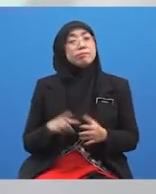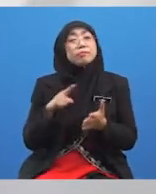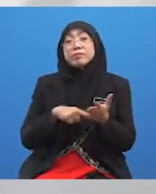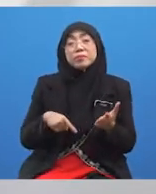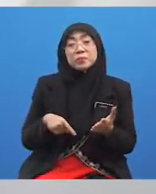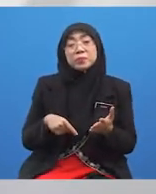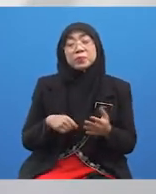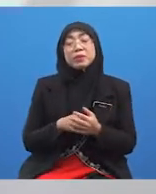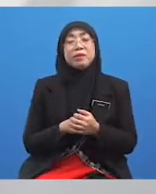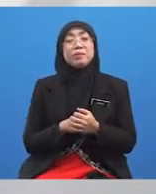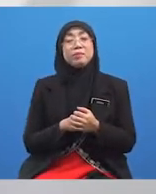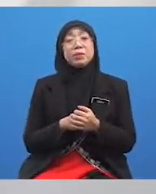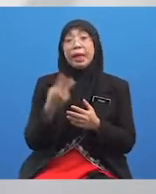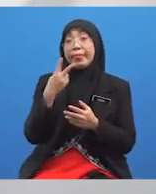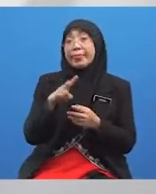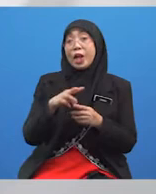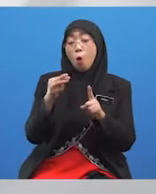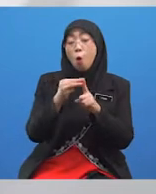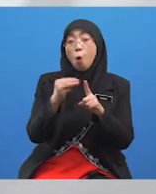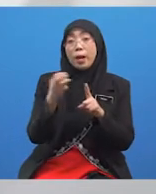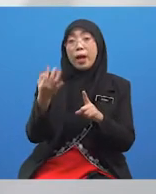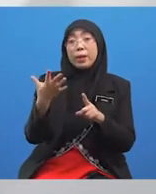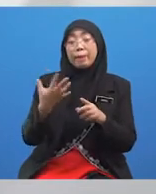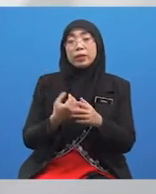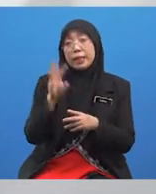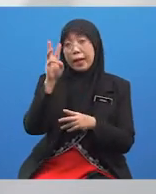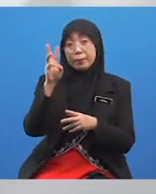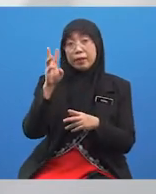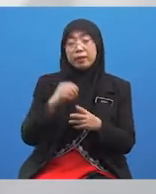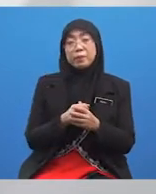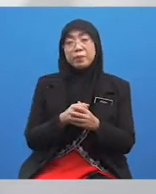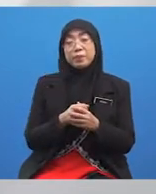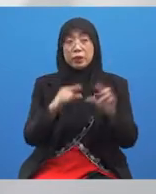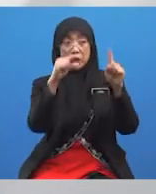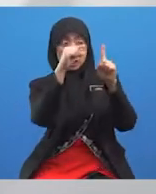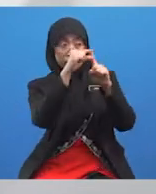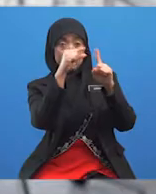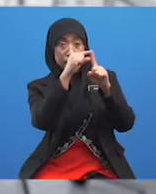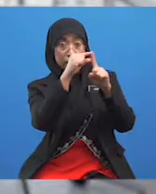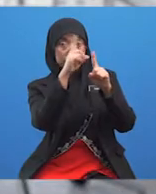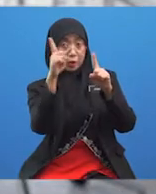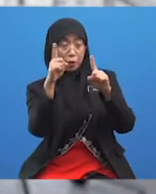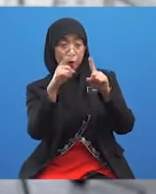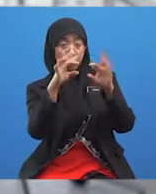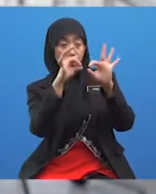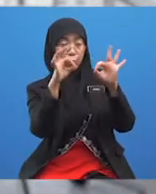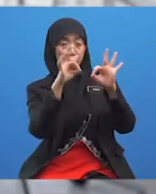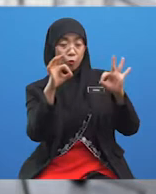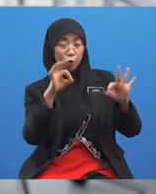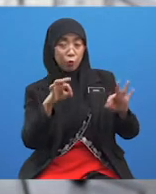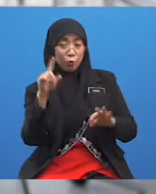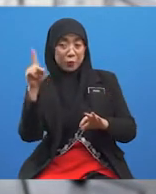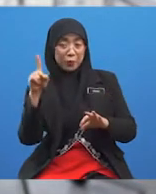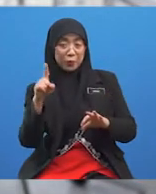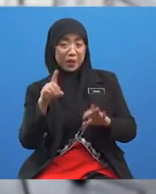proses. Lihat markah yang dipotongkan sebanyak 6 markah. Pilih bermakna satu proses, satu markah, satu huraian, satu markah